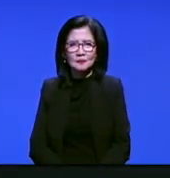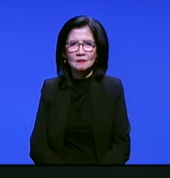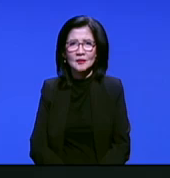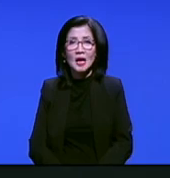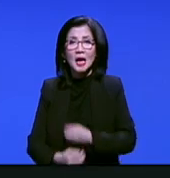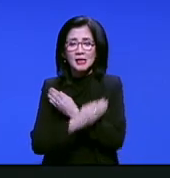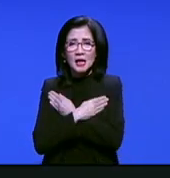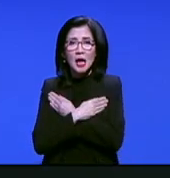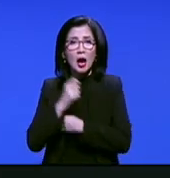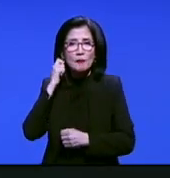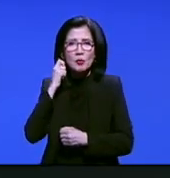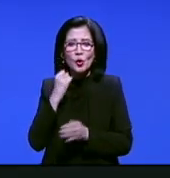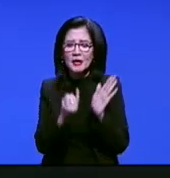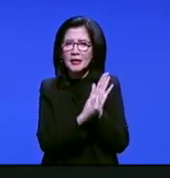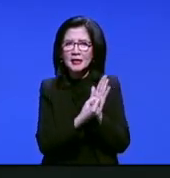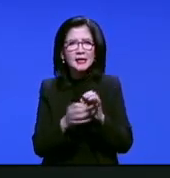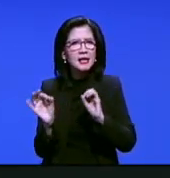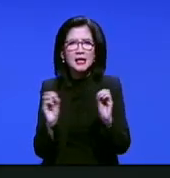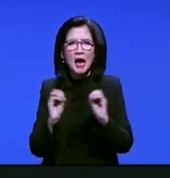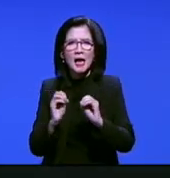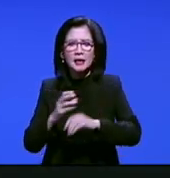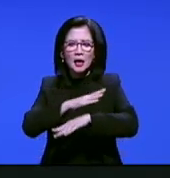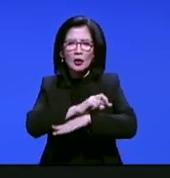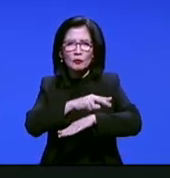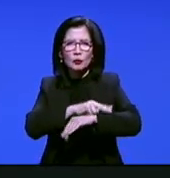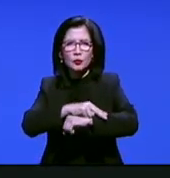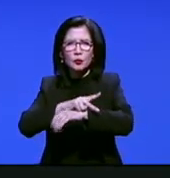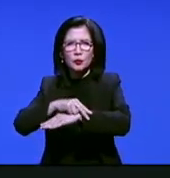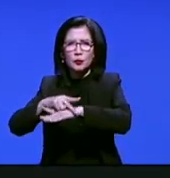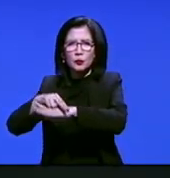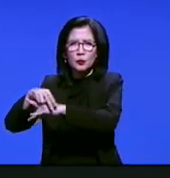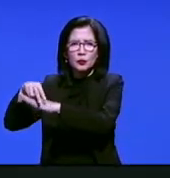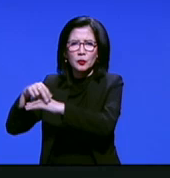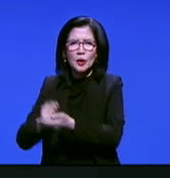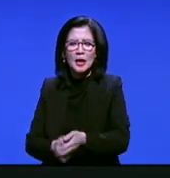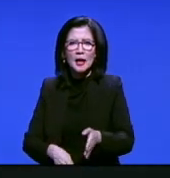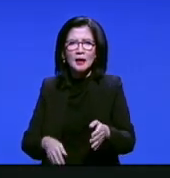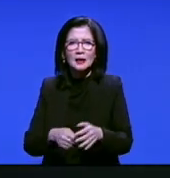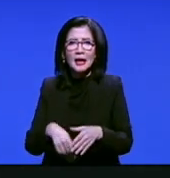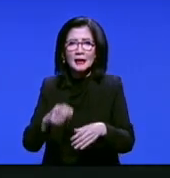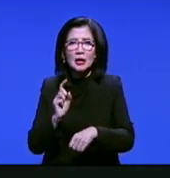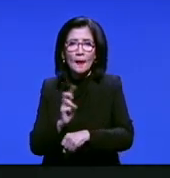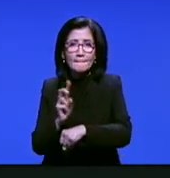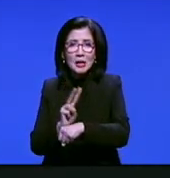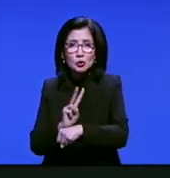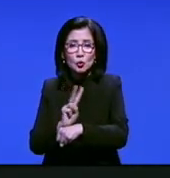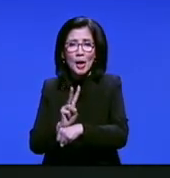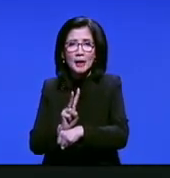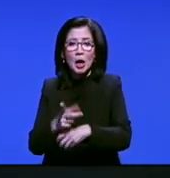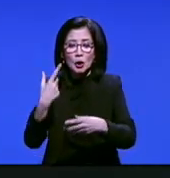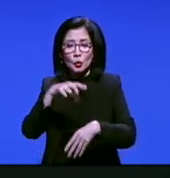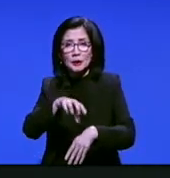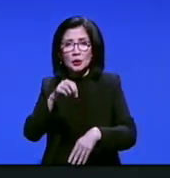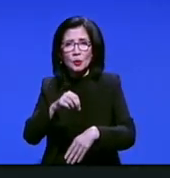Jasad perempuan tanpa identitas ini ditemukan mengambang sekitar 3 km lepas pantai Lekok, Pasuruan, Jawa Timur. Saat ditemukan, kondisi